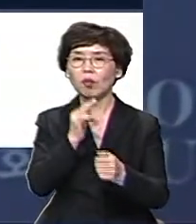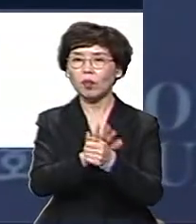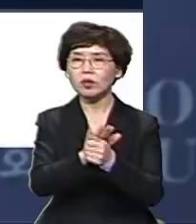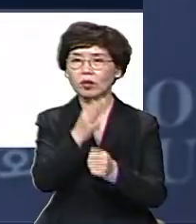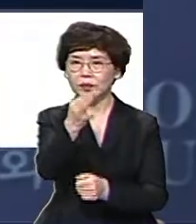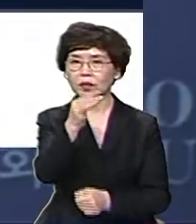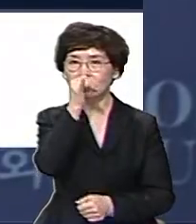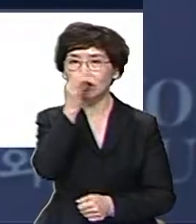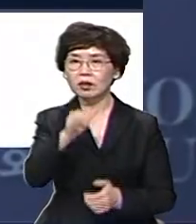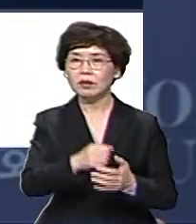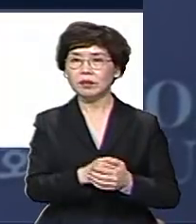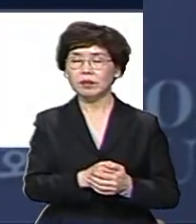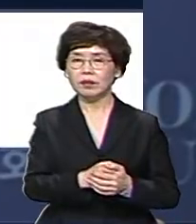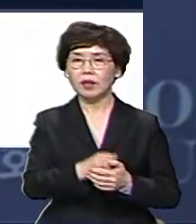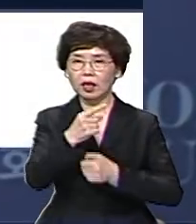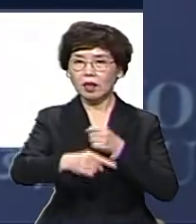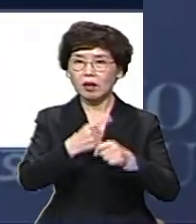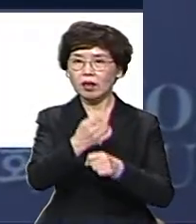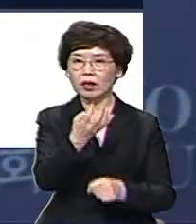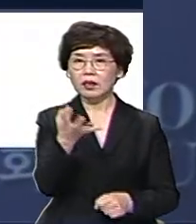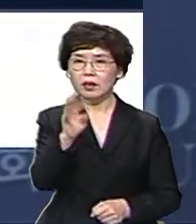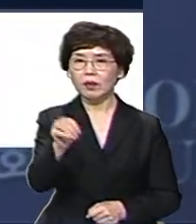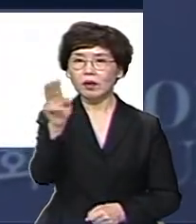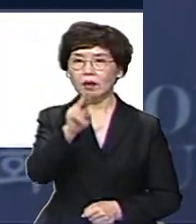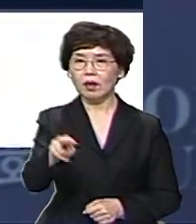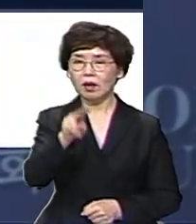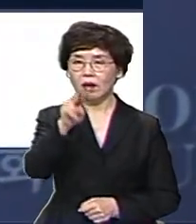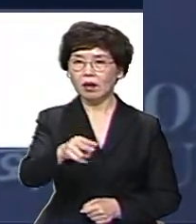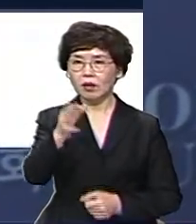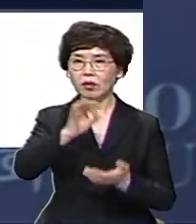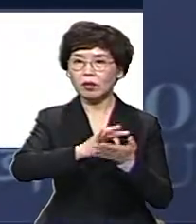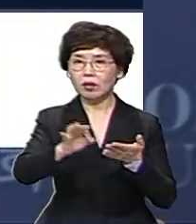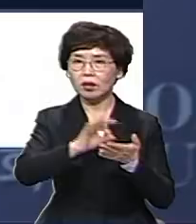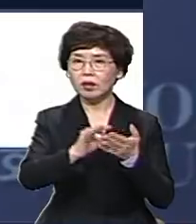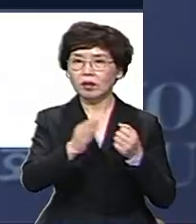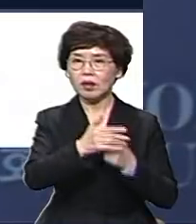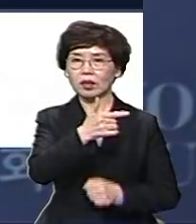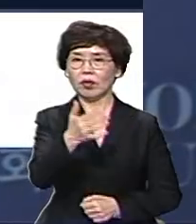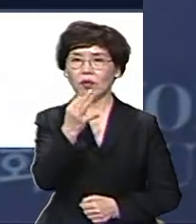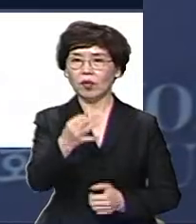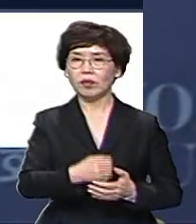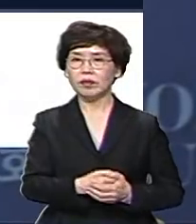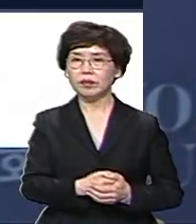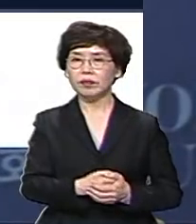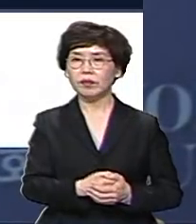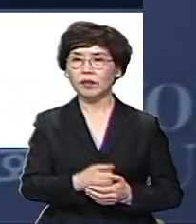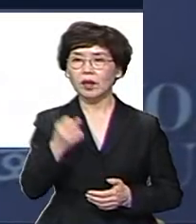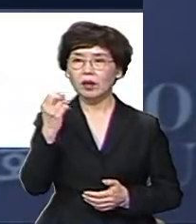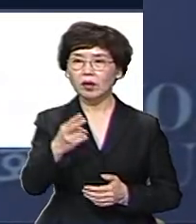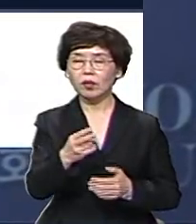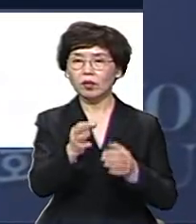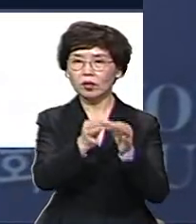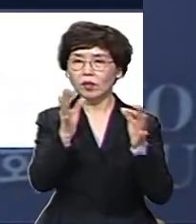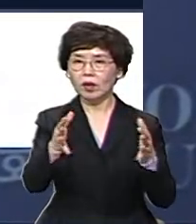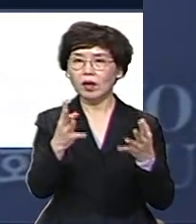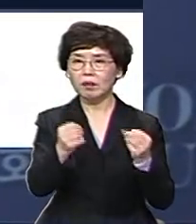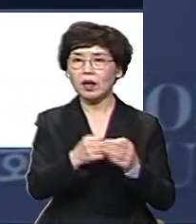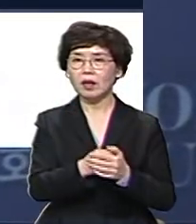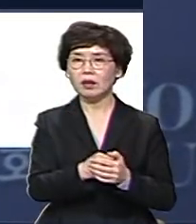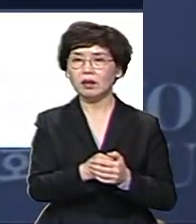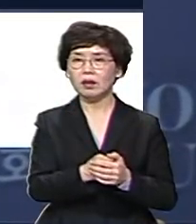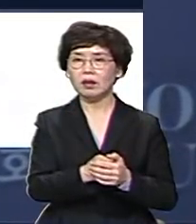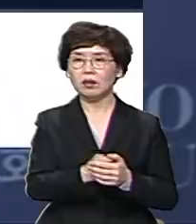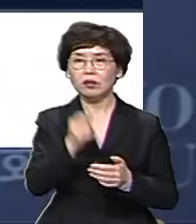좋은 일을 많이 했다고 생각합니다. 국방 부분에 있어서 또 강력한 일들을 하였기 때문에 미국으로부터 많은 장비를 들여서